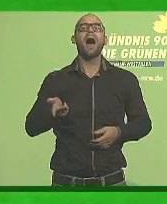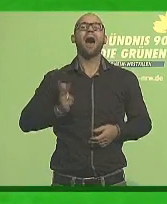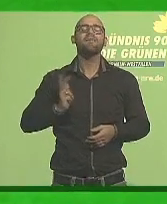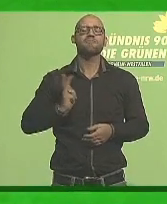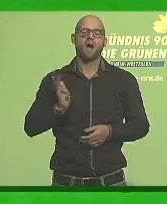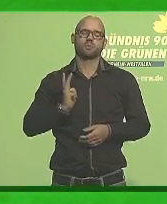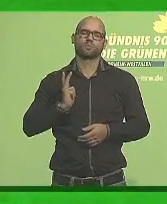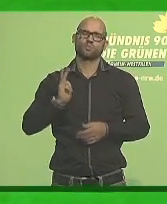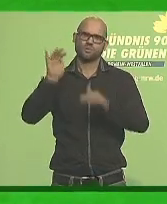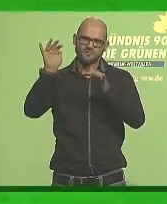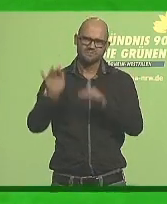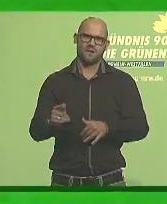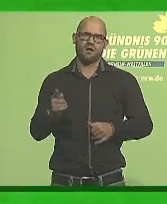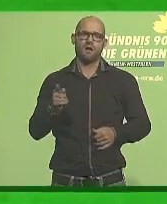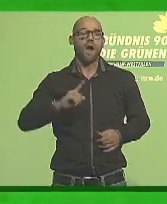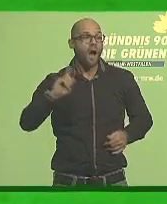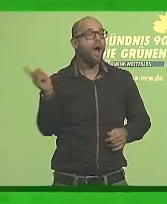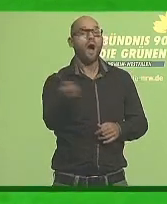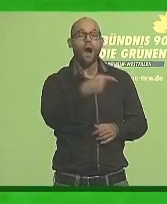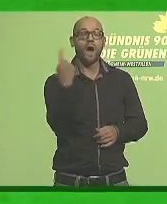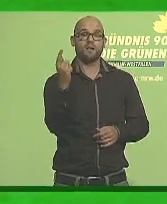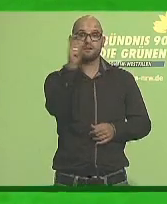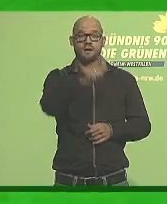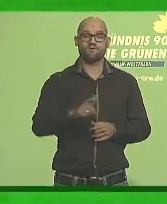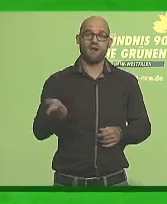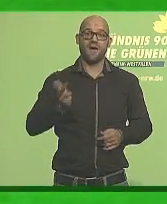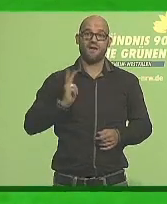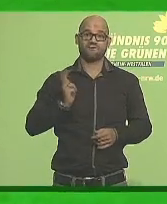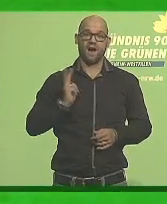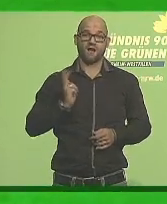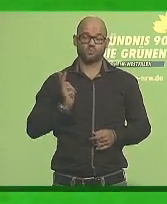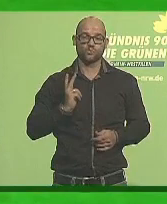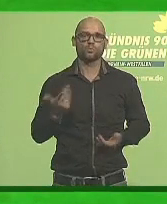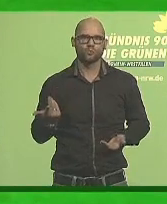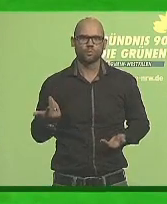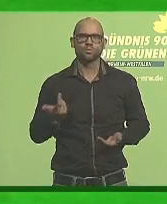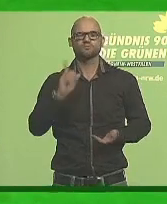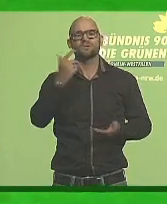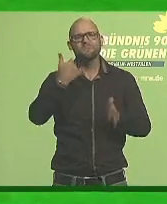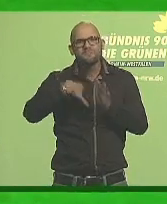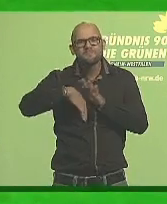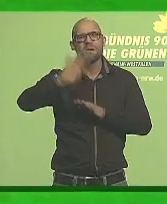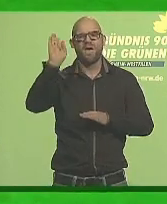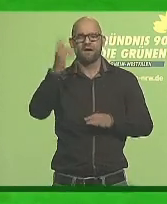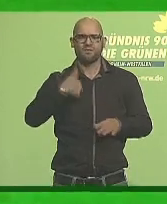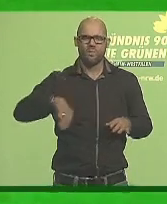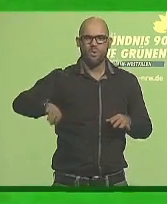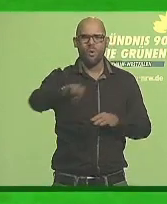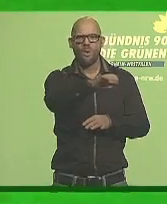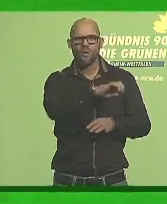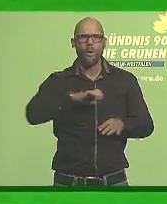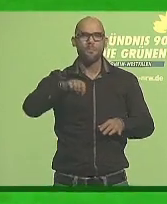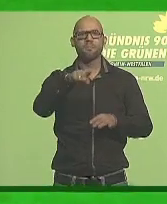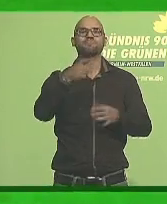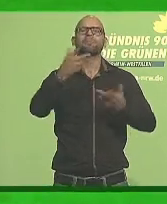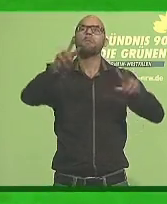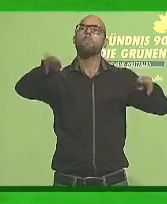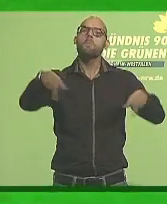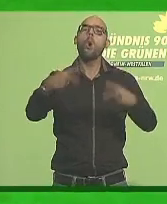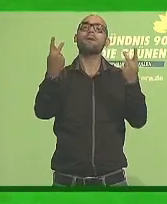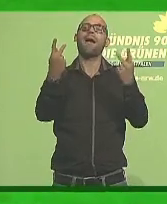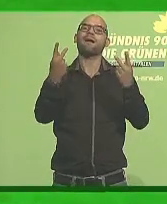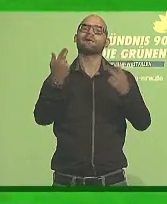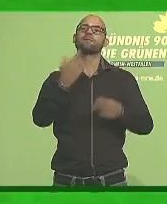jeder, ein Stück weit nochmal zur Selbstvergewisserung innerhalb dieses europäischen Projektes,